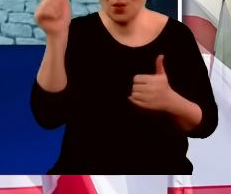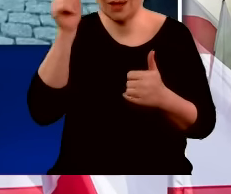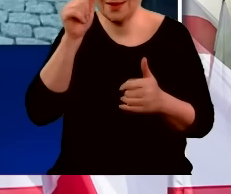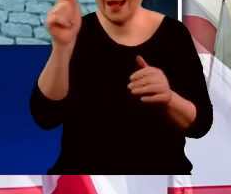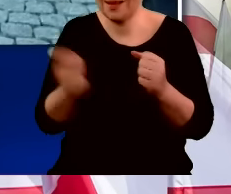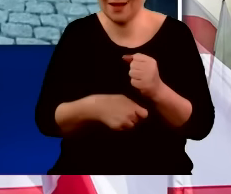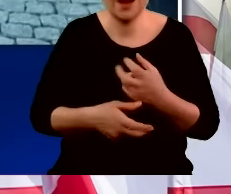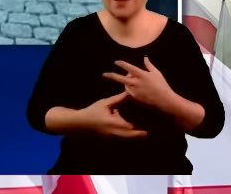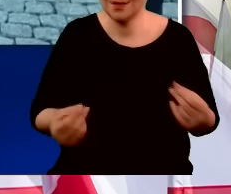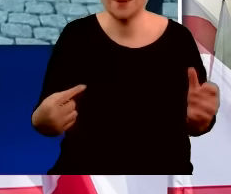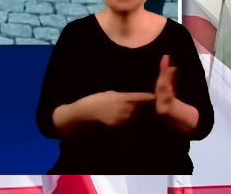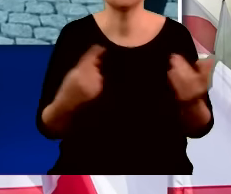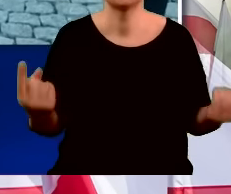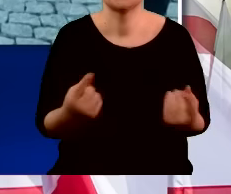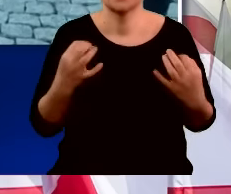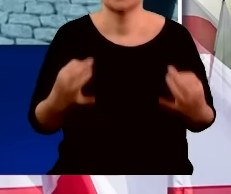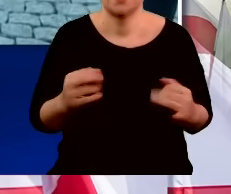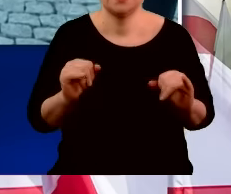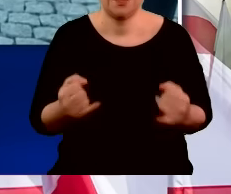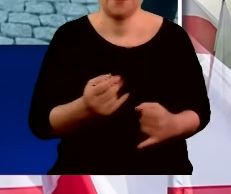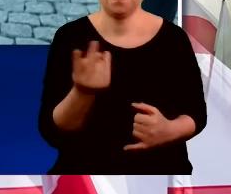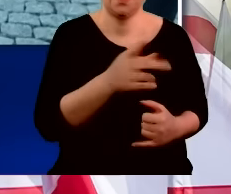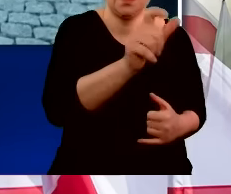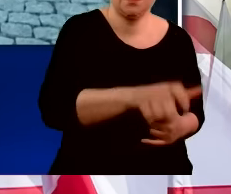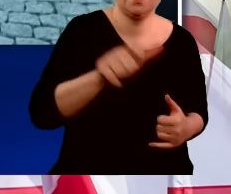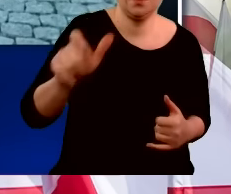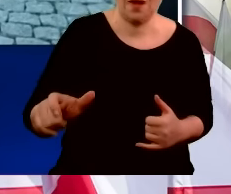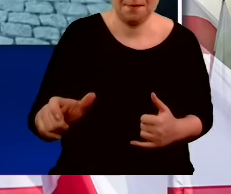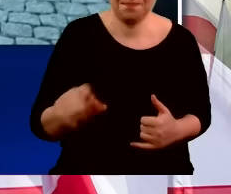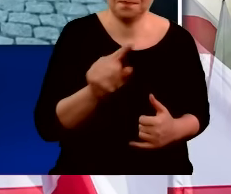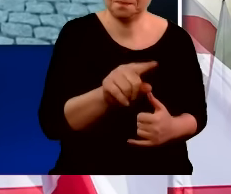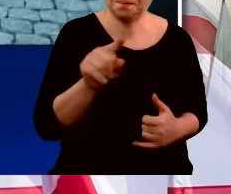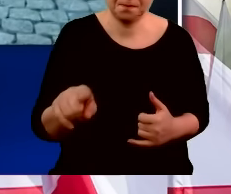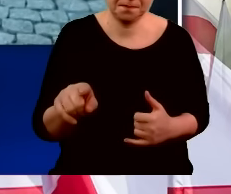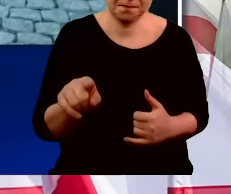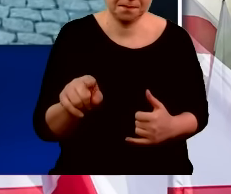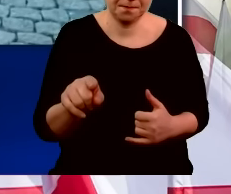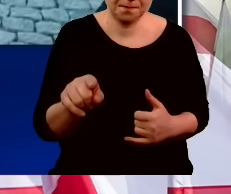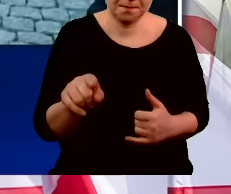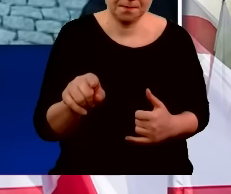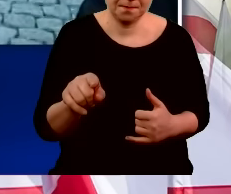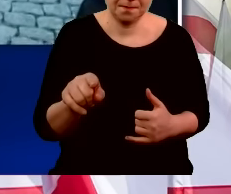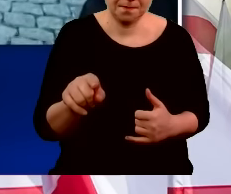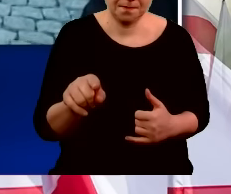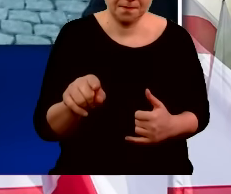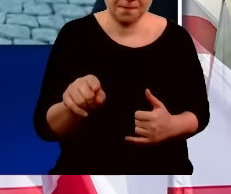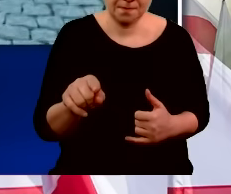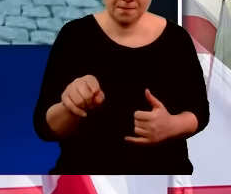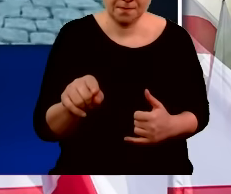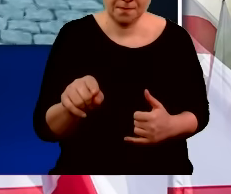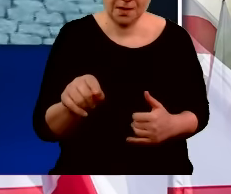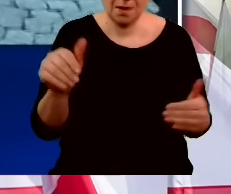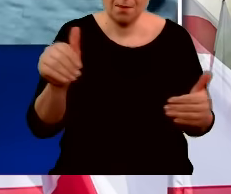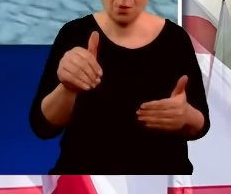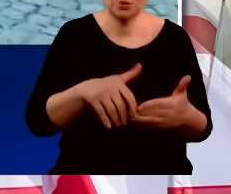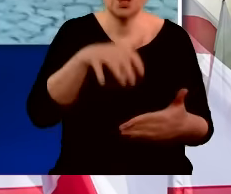czynienia z sytuacją taką, kiedy ci dwaj panowie mają w oczywisty sposób, jeżeli nawet nie ograniczą, to myśli nawet pozbawieni prawa